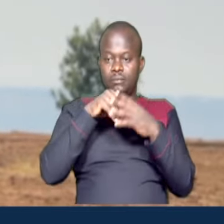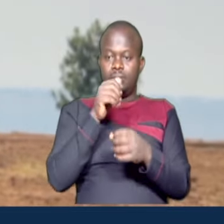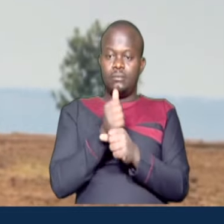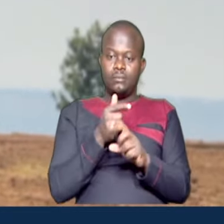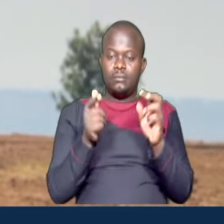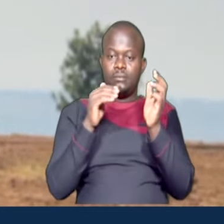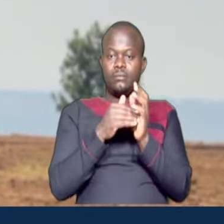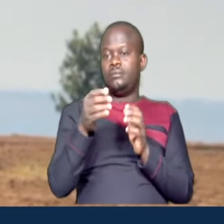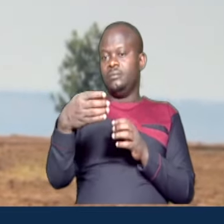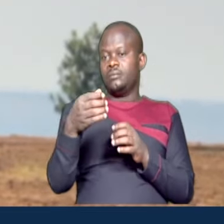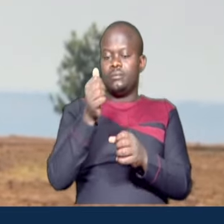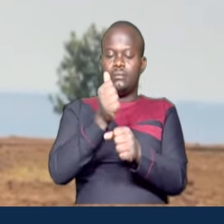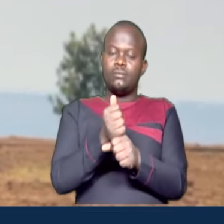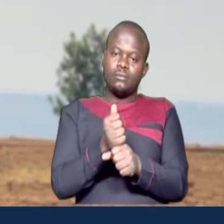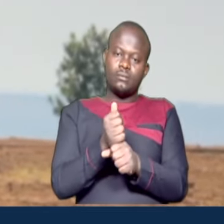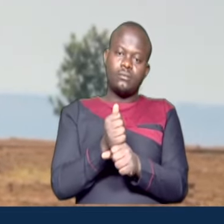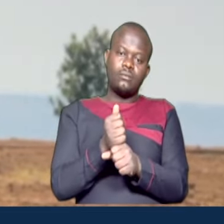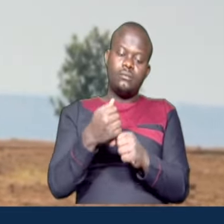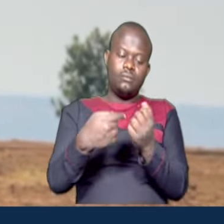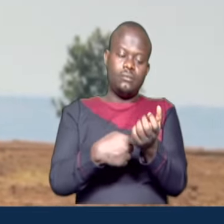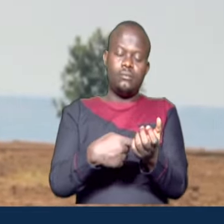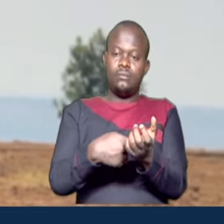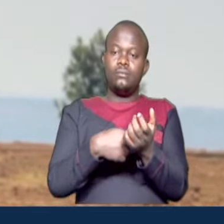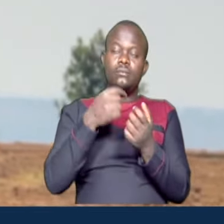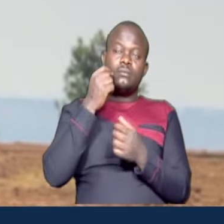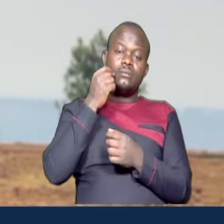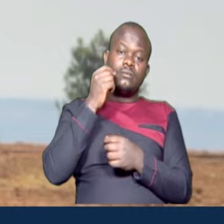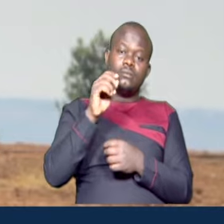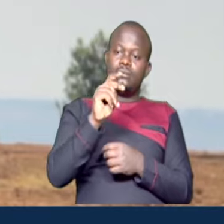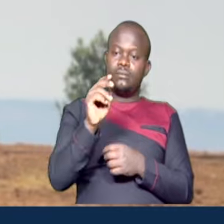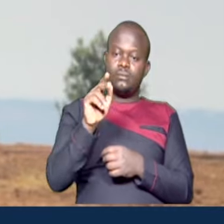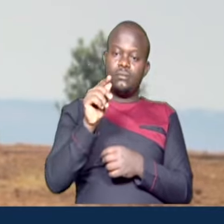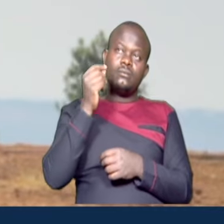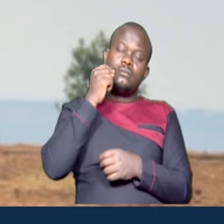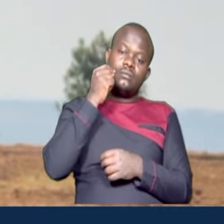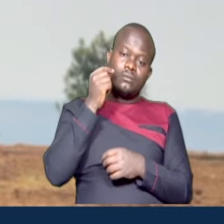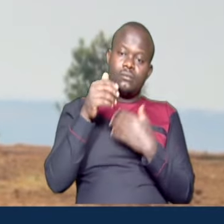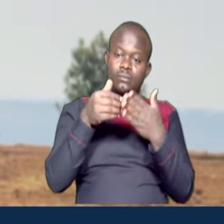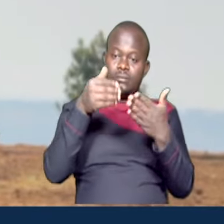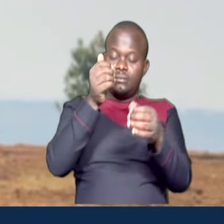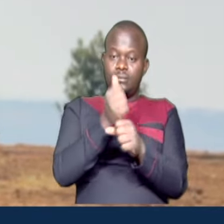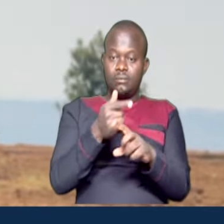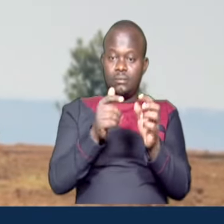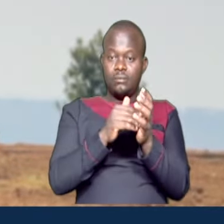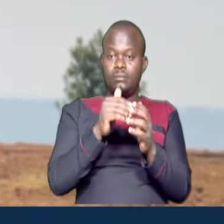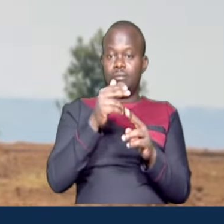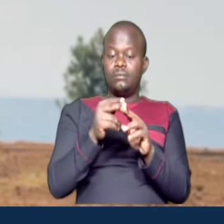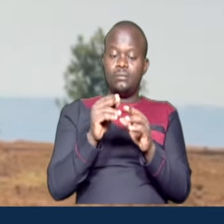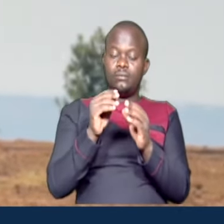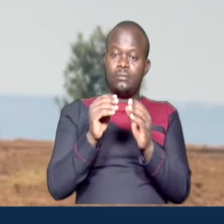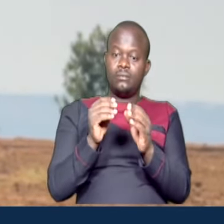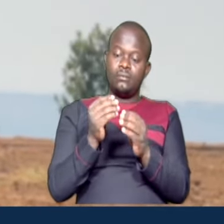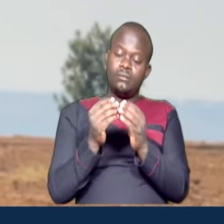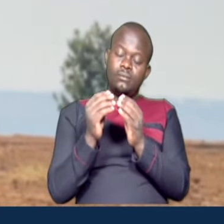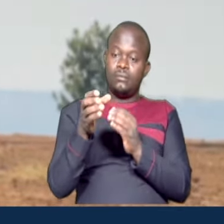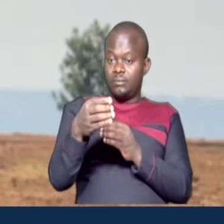ndetse na koperative zikora ubuvumvu zahawe inkunga koperative zikora pepenyeri kugira ngo ibiti